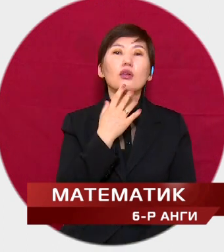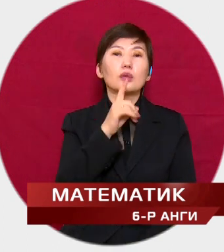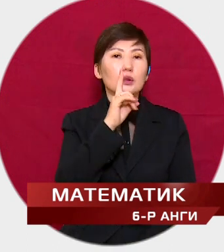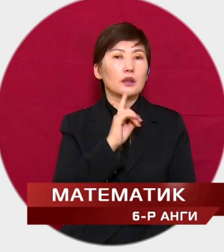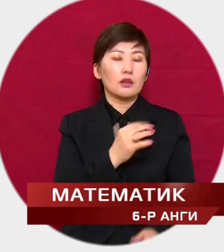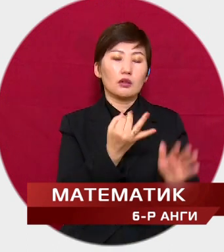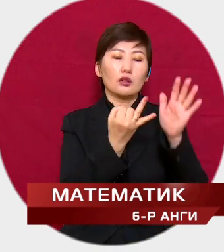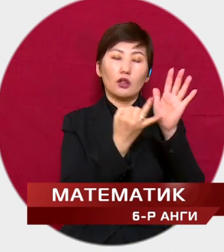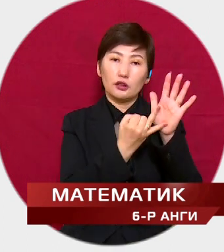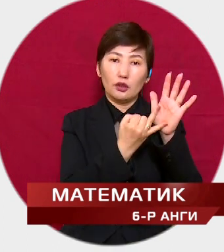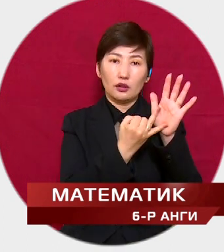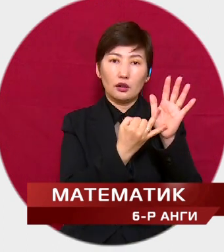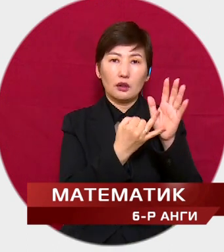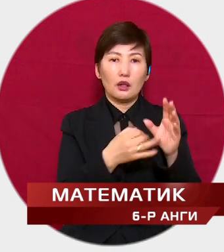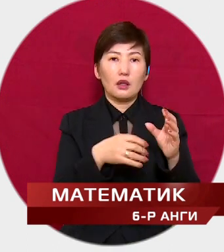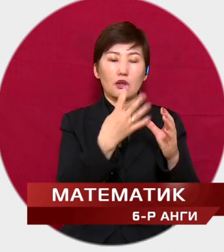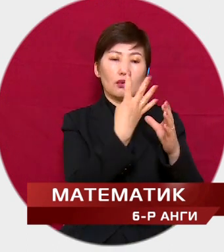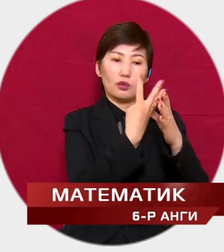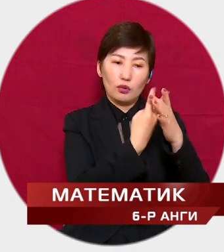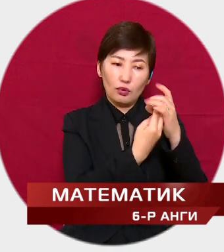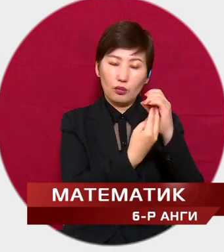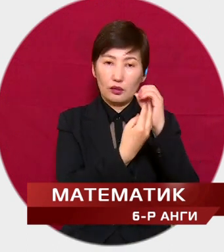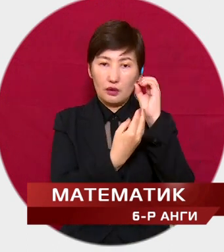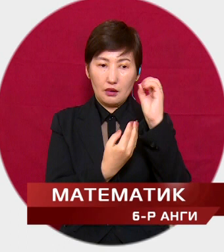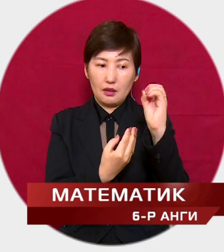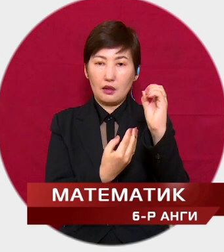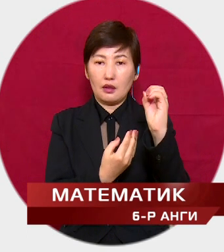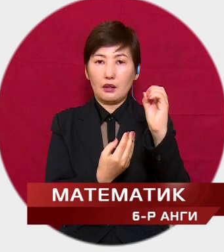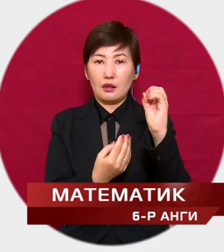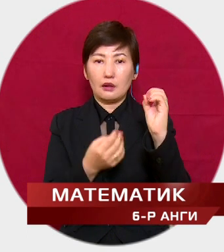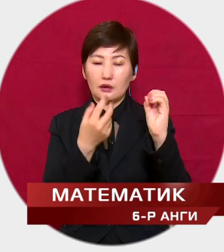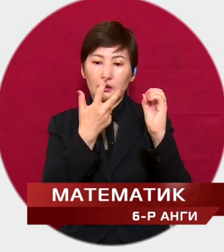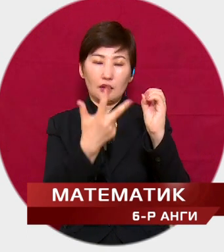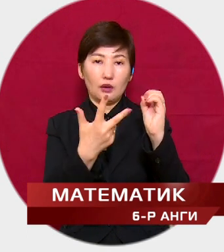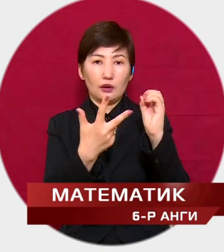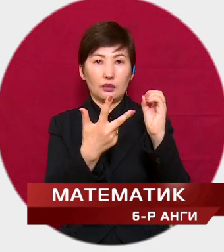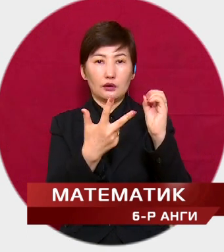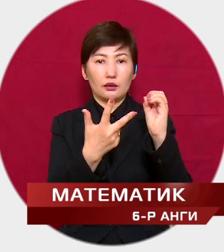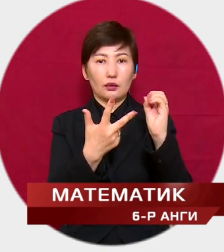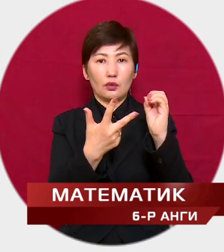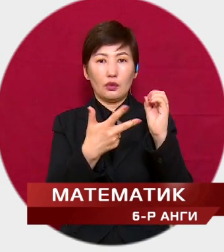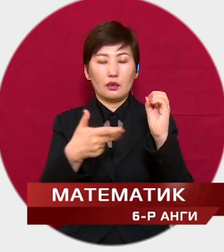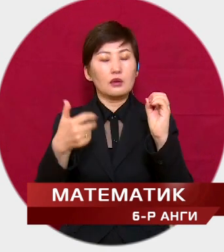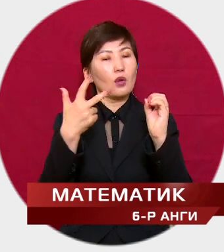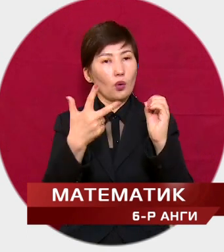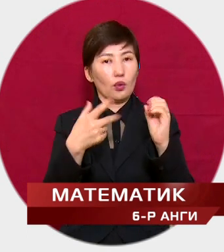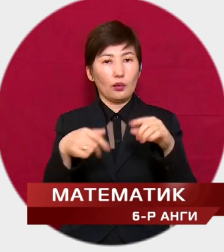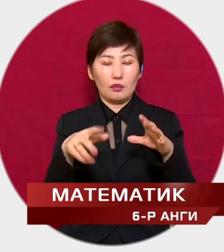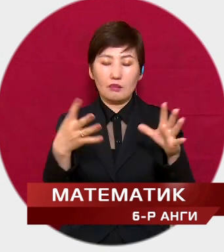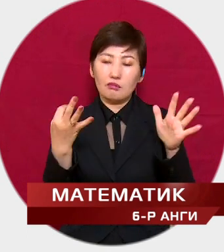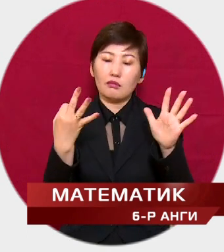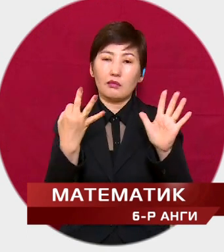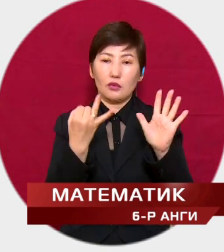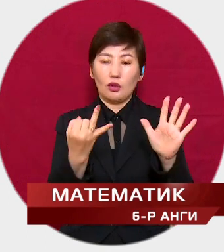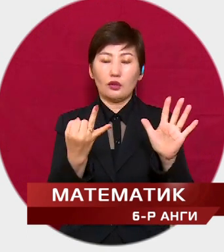бүтэн дүрс. За тэгээд бүтэн дүрсийг 4 хуваасны 3 хэсгийг бас